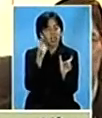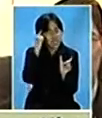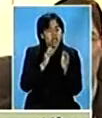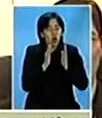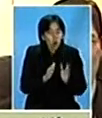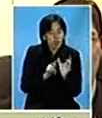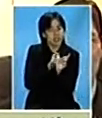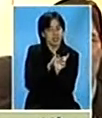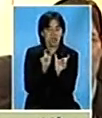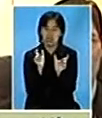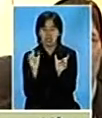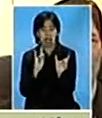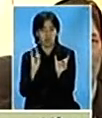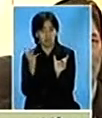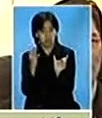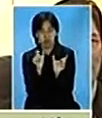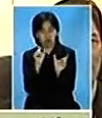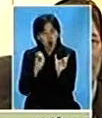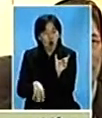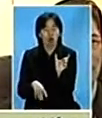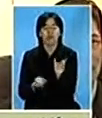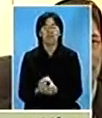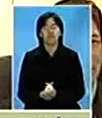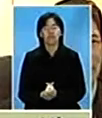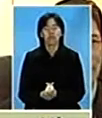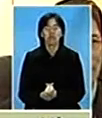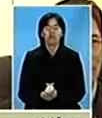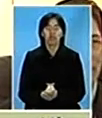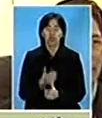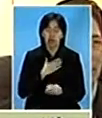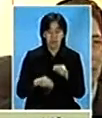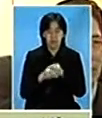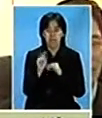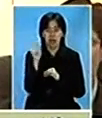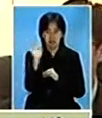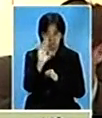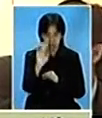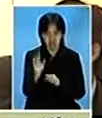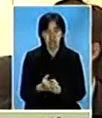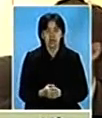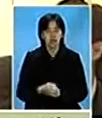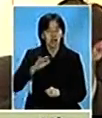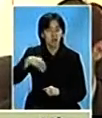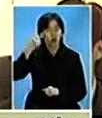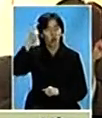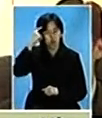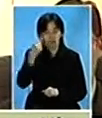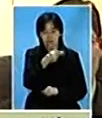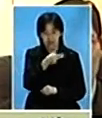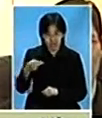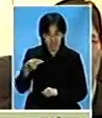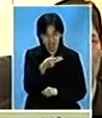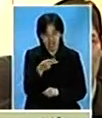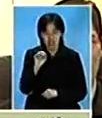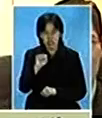ค่นี้เองนะไม่ได้มีจะไปจะต้องอะไรต่ออะไรใหม่แล้วก็ผมก็จริงๆก็ทราบว่าตรงท่อนนี้นะสภาผู้